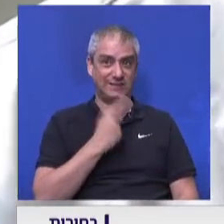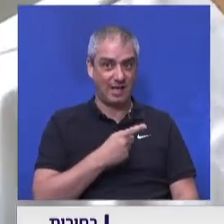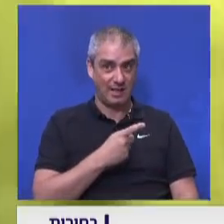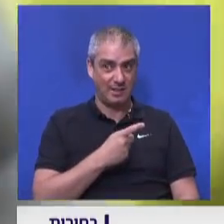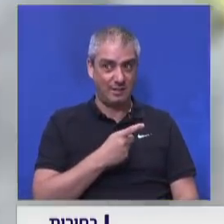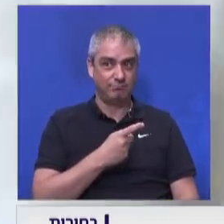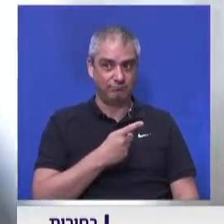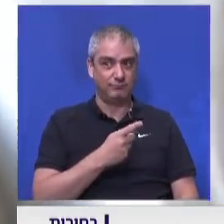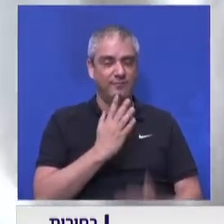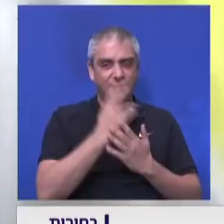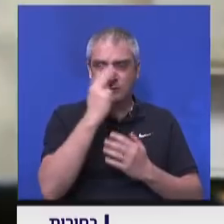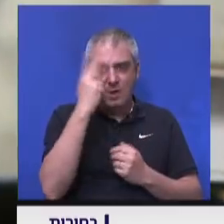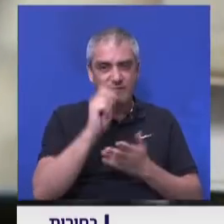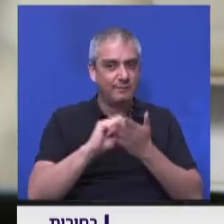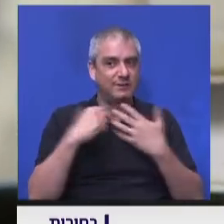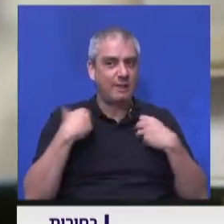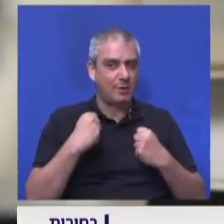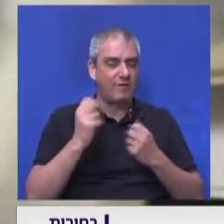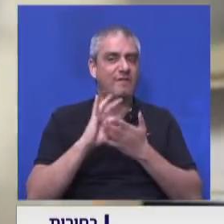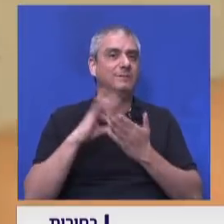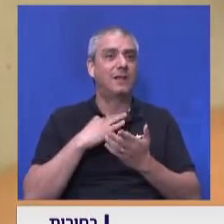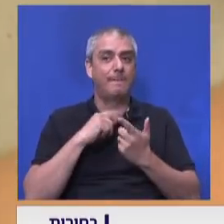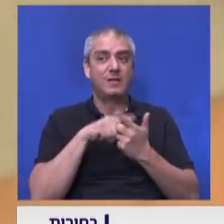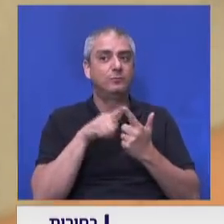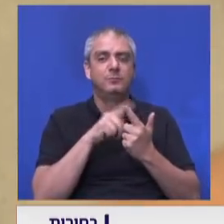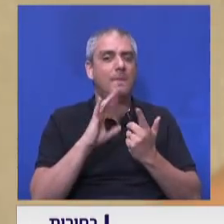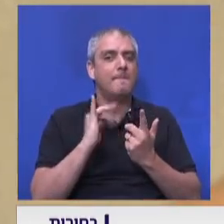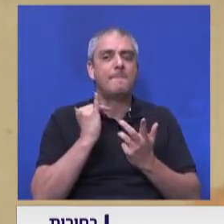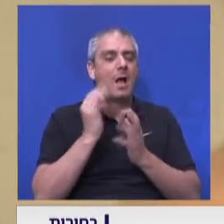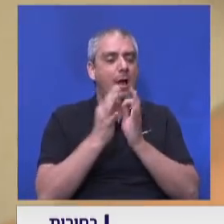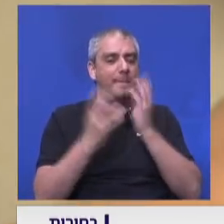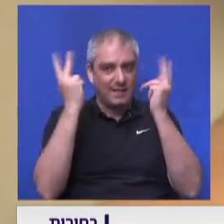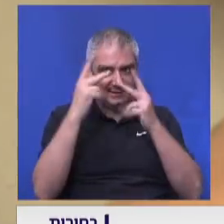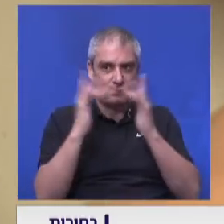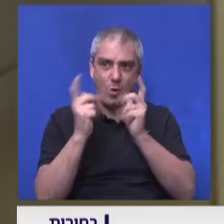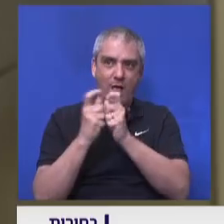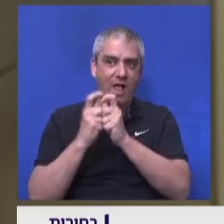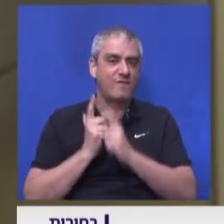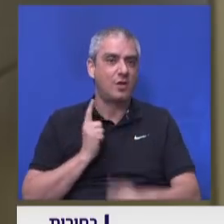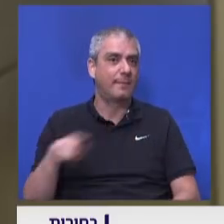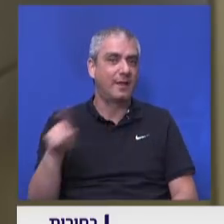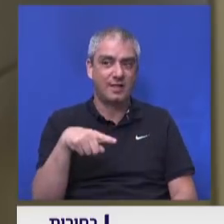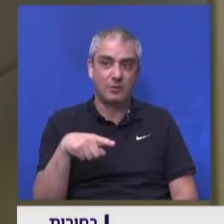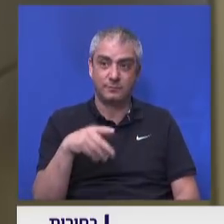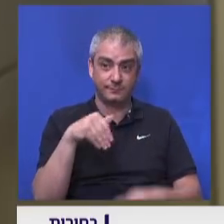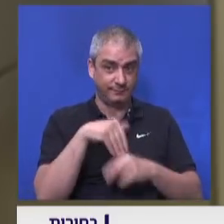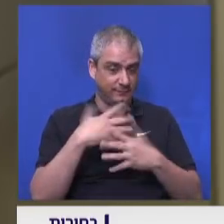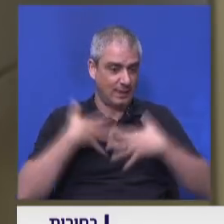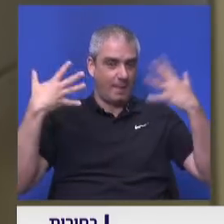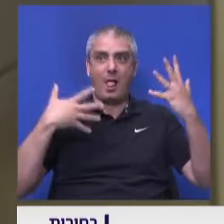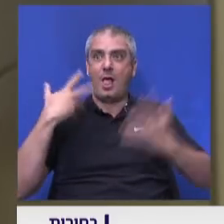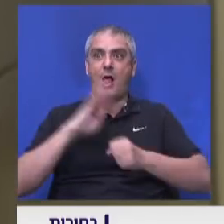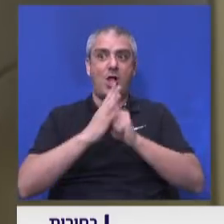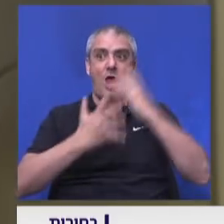להבין עם משרד הביטחון ומשרד הבריאות מהם פרטי ההסכם מול החברות הפרטיות. תוך כדי הבעלה של הקורונה יש